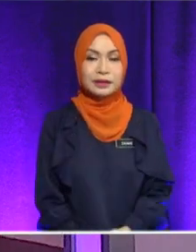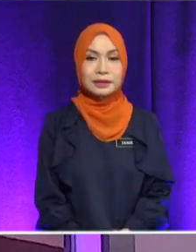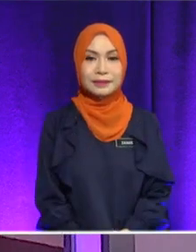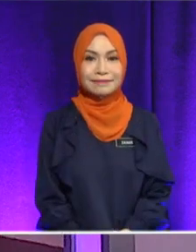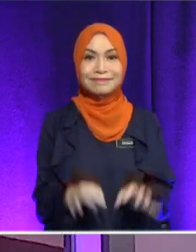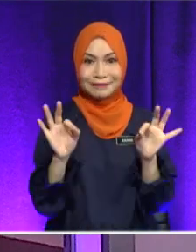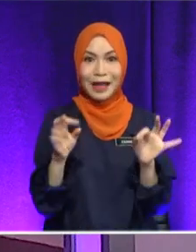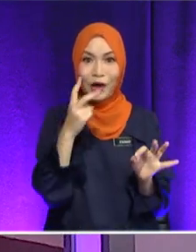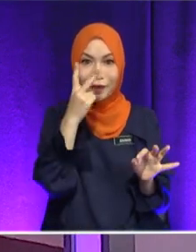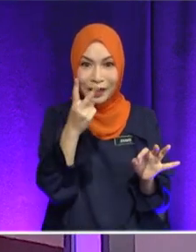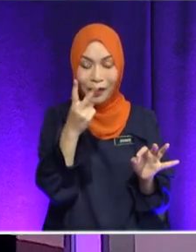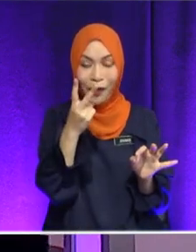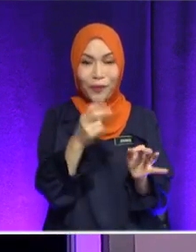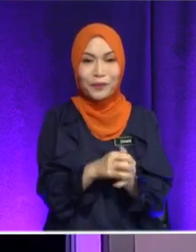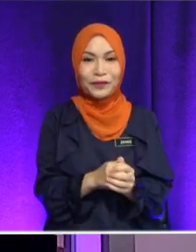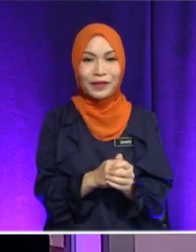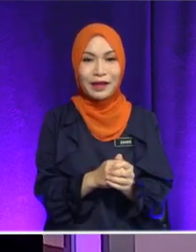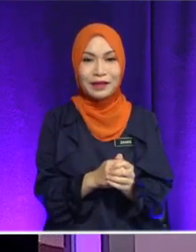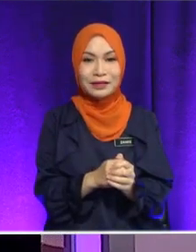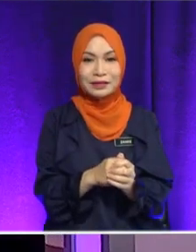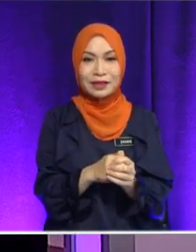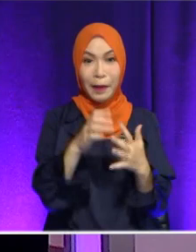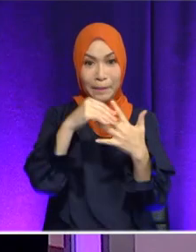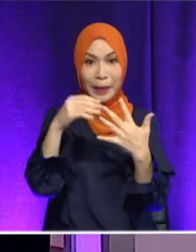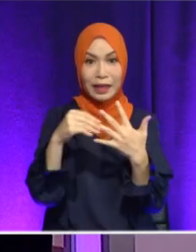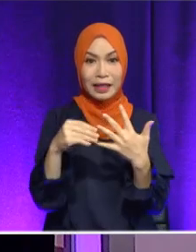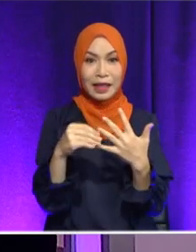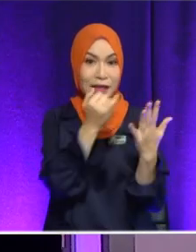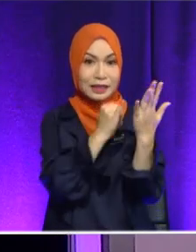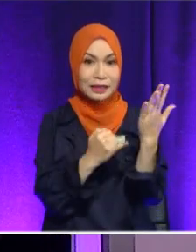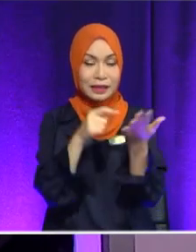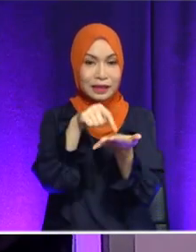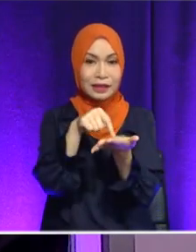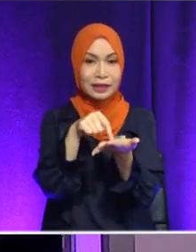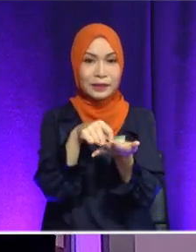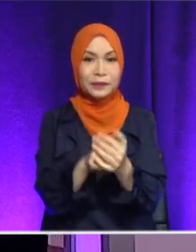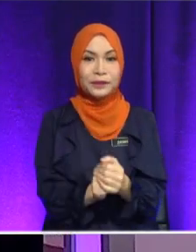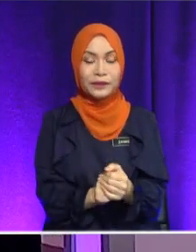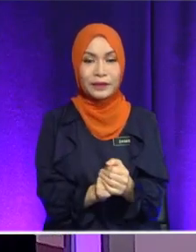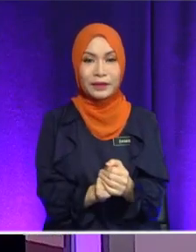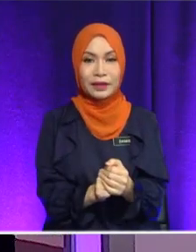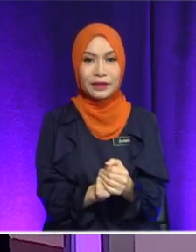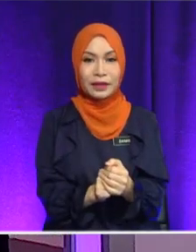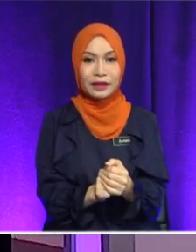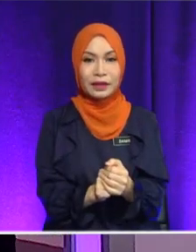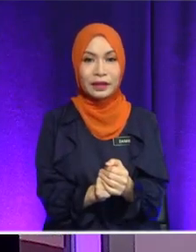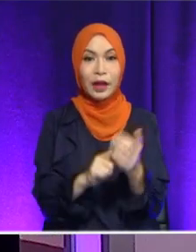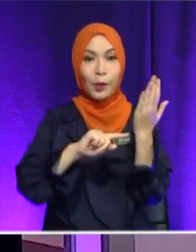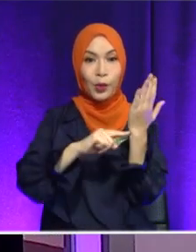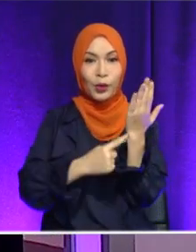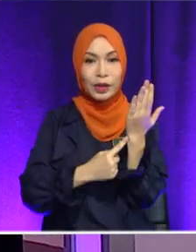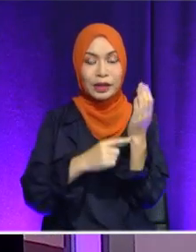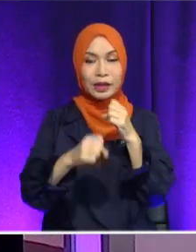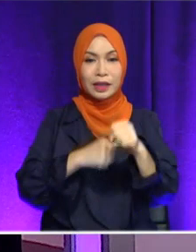kalau kita tengok pada aliran ee pengedakan peredaran tahun Oke tahun 1900